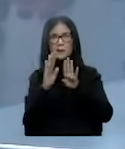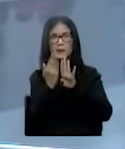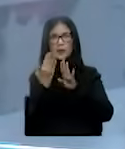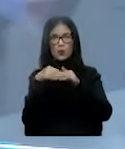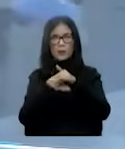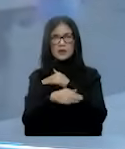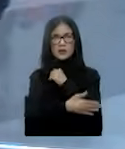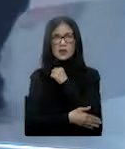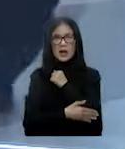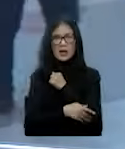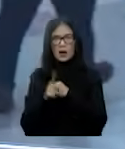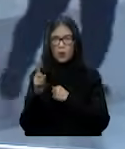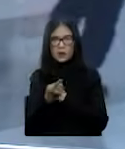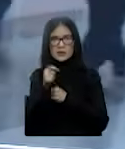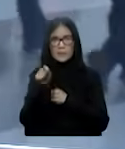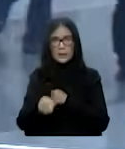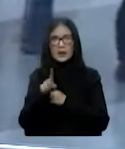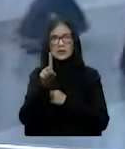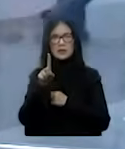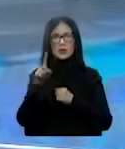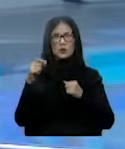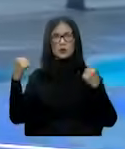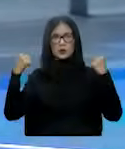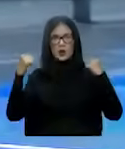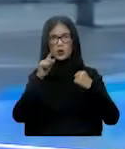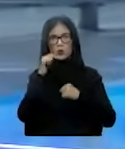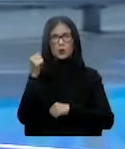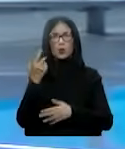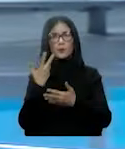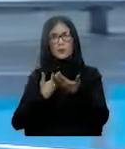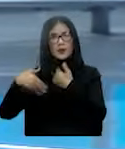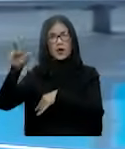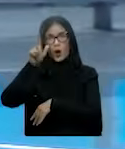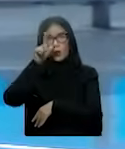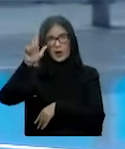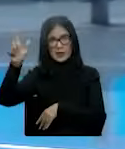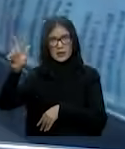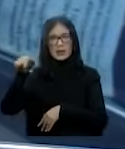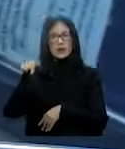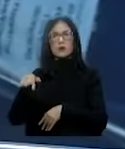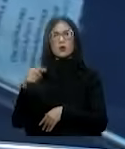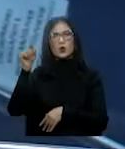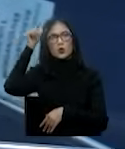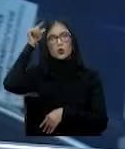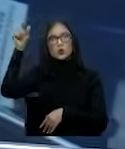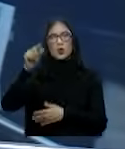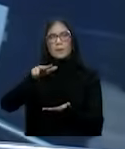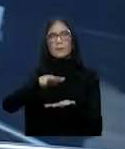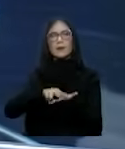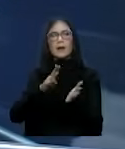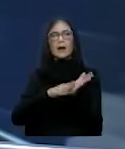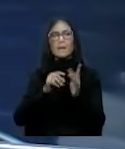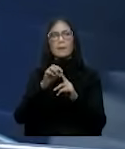negara dengan mewajibkan penggunaan satu sehat untuk pelaku perjalanan luar negeri. Langkah ini diambil menyusul penetapan Mpox